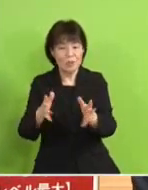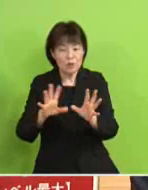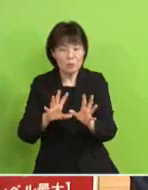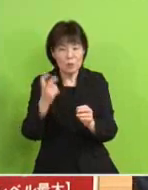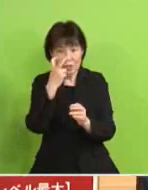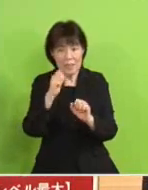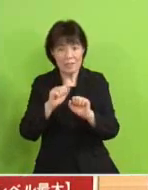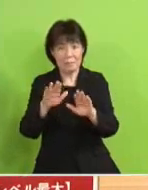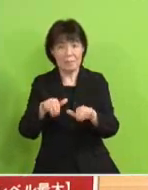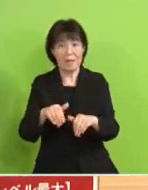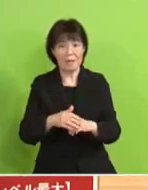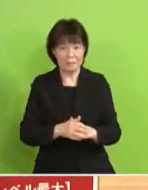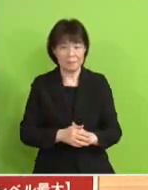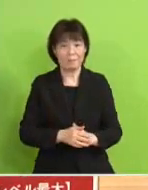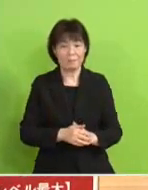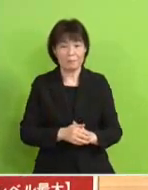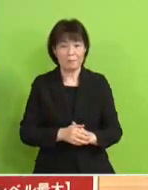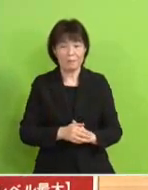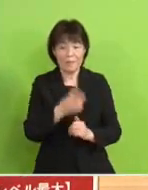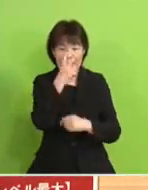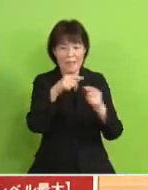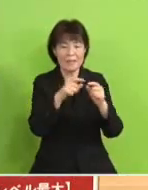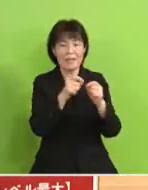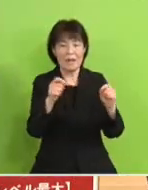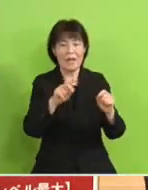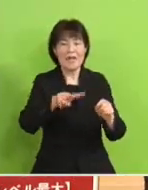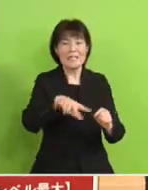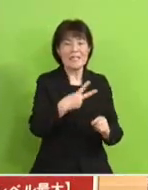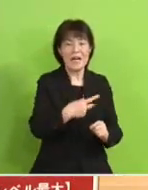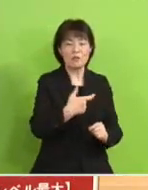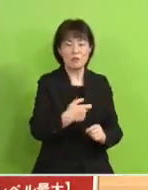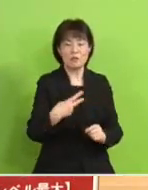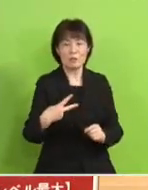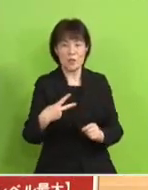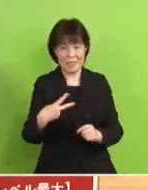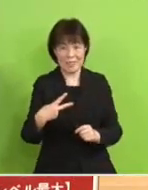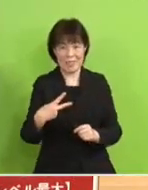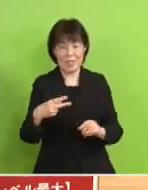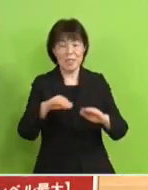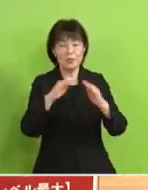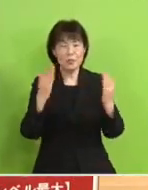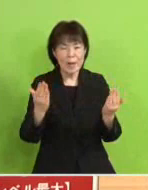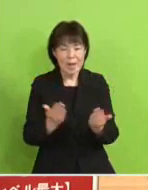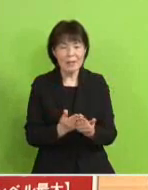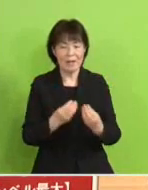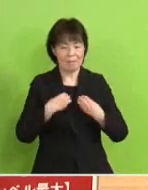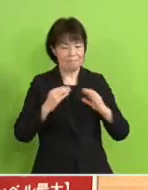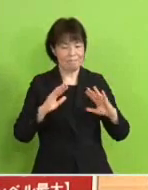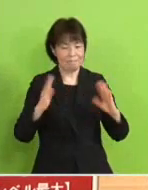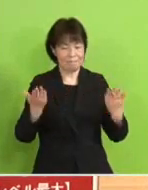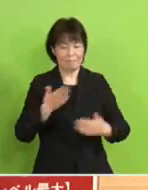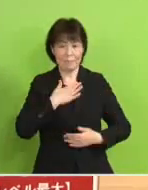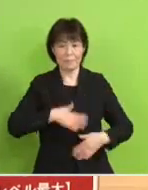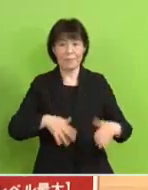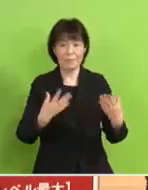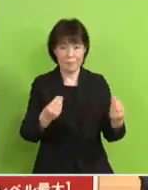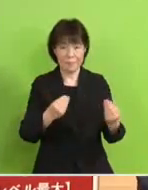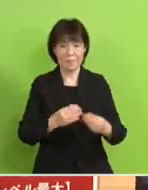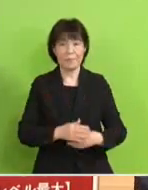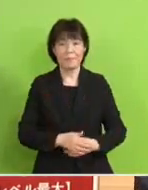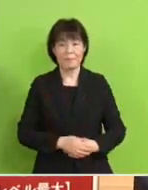検査を実施しました。検査結果は262件、すべて陰性が確認され